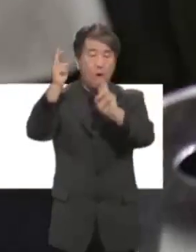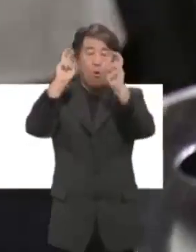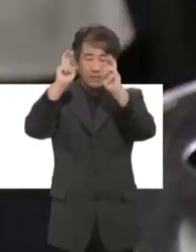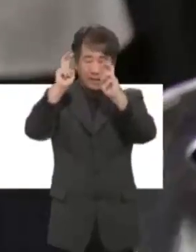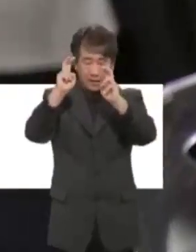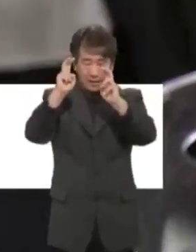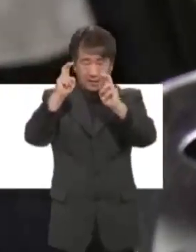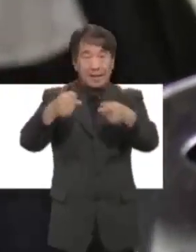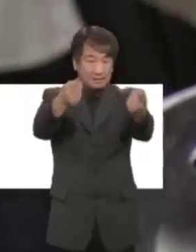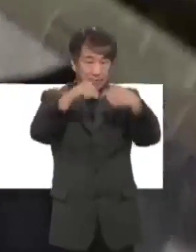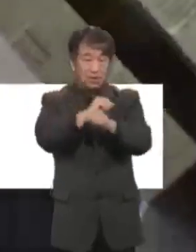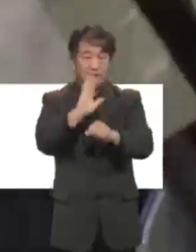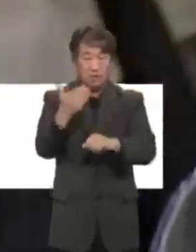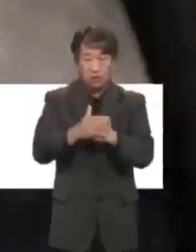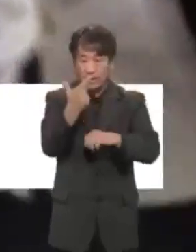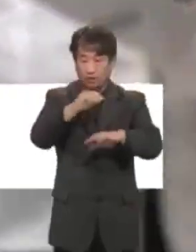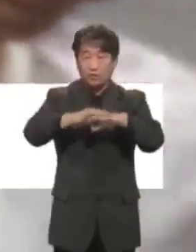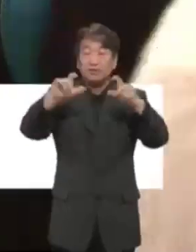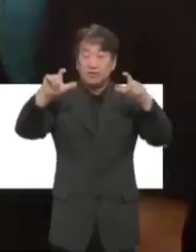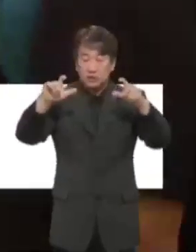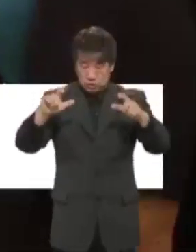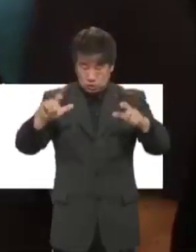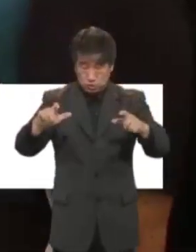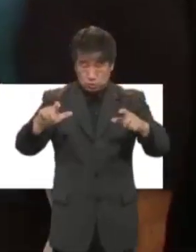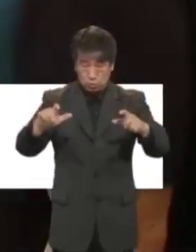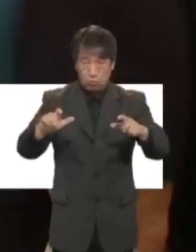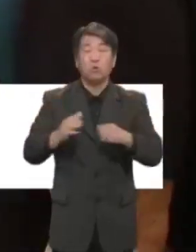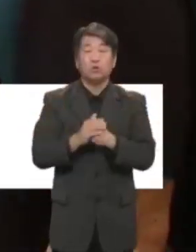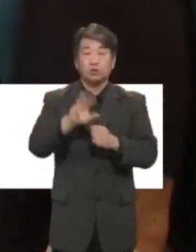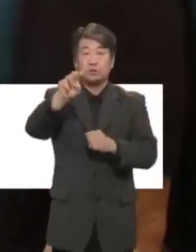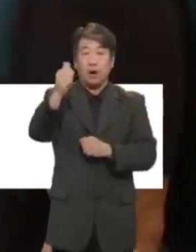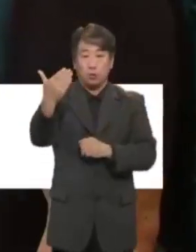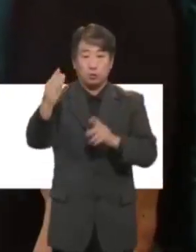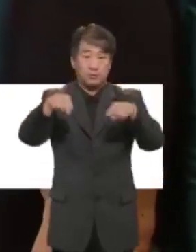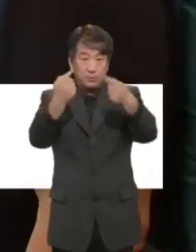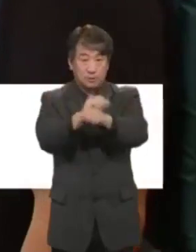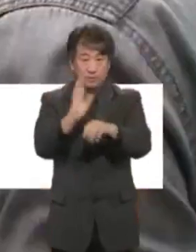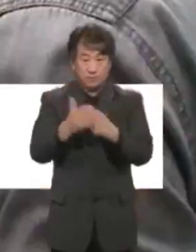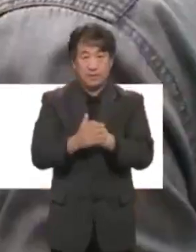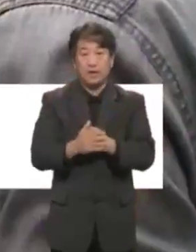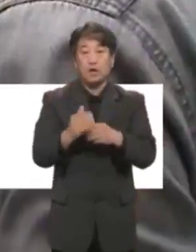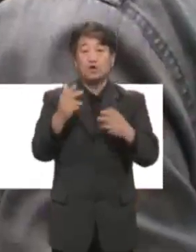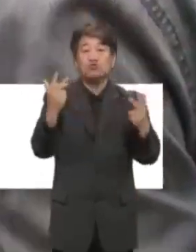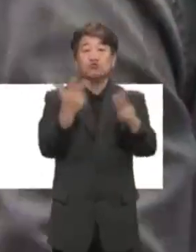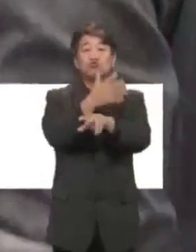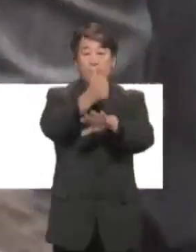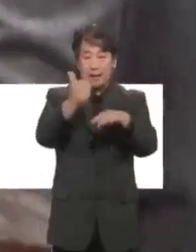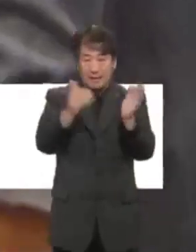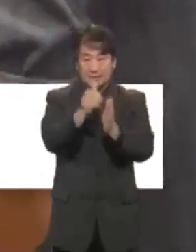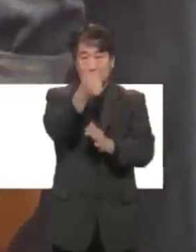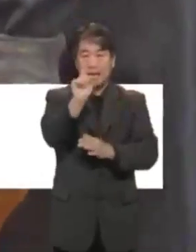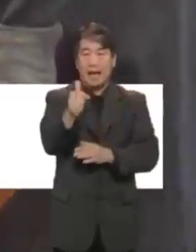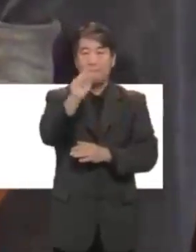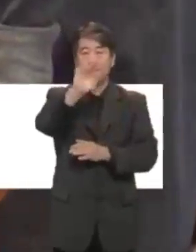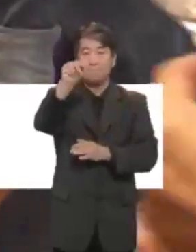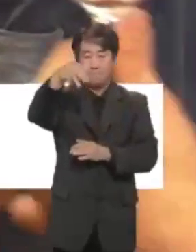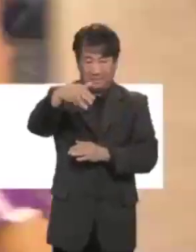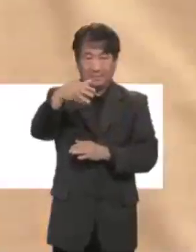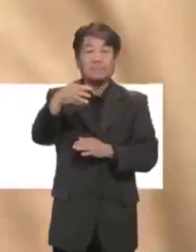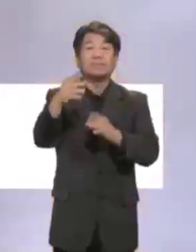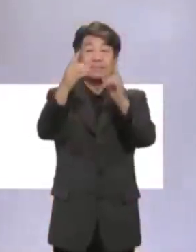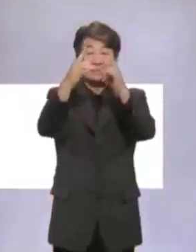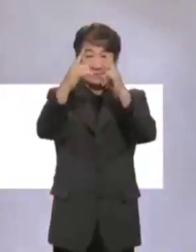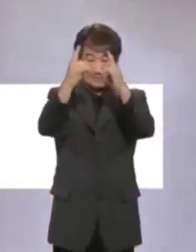와인시음 존을 운영하며 대전지역 업체 39곳도 참여합니다 주말까지 한빛탑 물빛광장에서는 재질